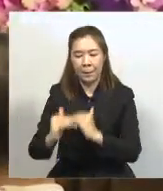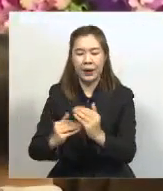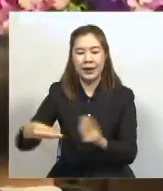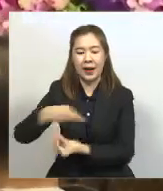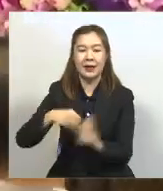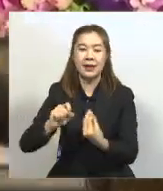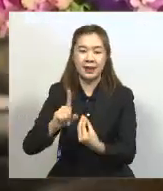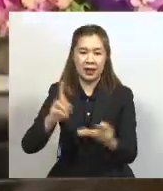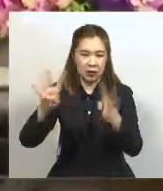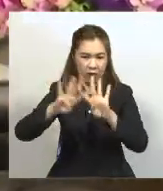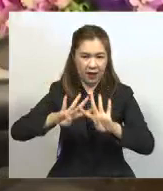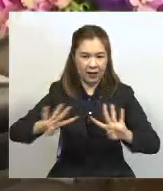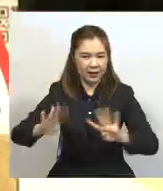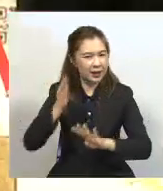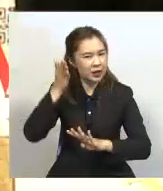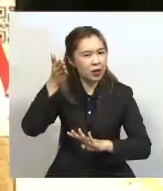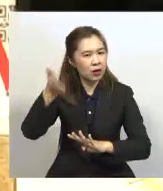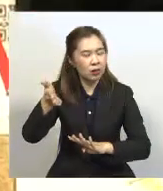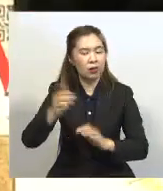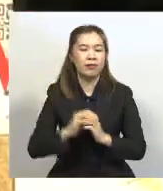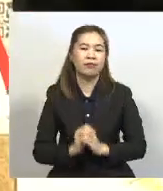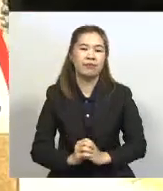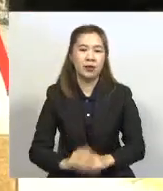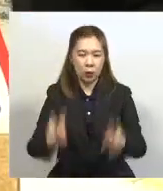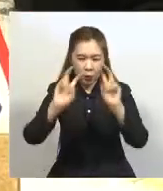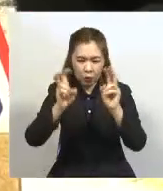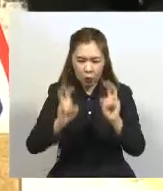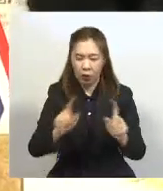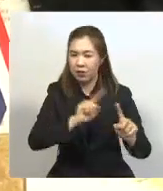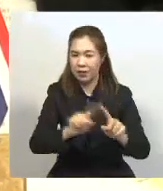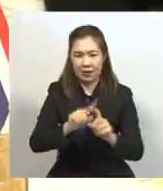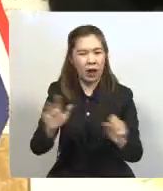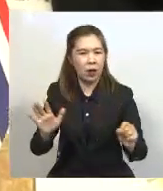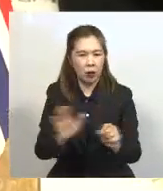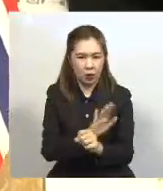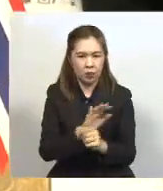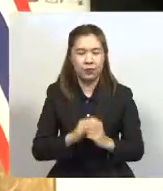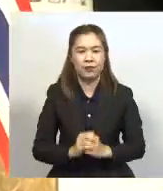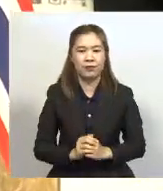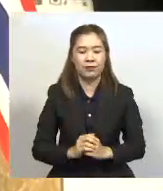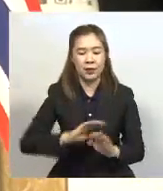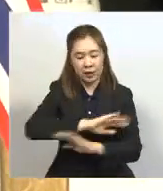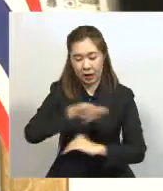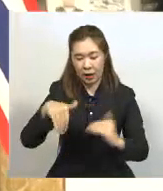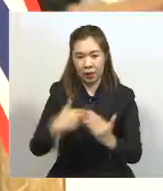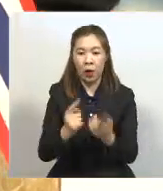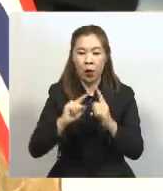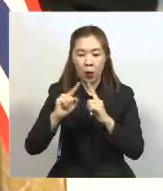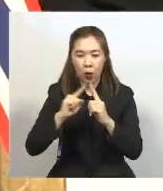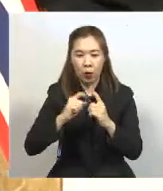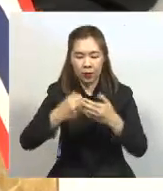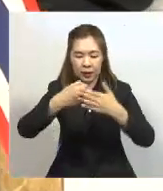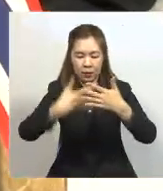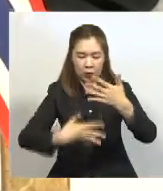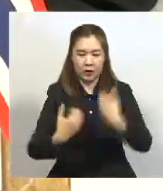เศรษฐกิจของอาเซียนอย่างยั่งยืนในทุกมิตินะคะรวมทั้งหมดเนี่ยจะพูดคุยทั้งหมดก็13ประเ